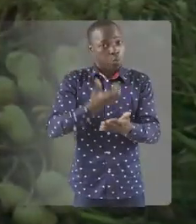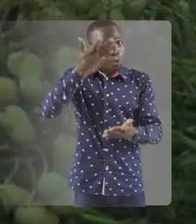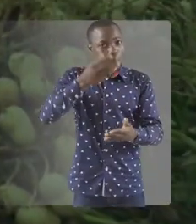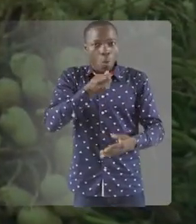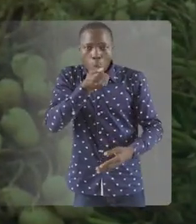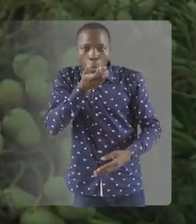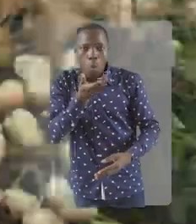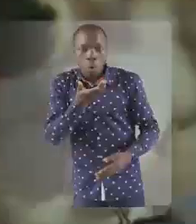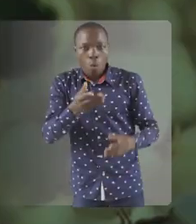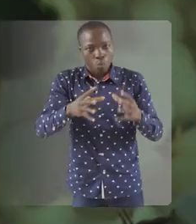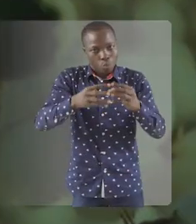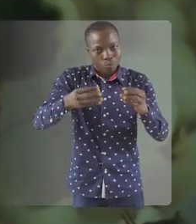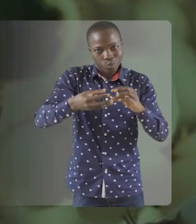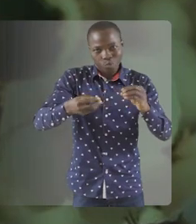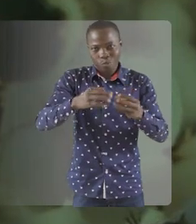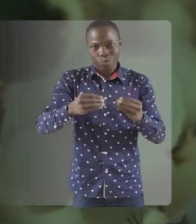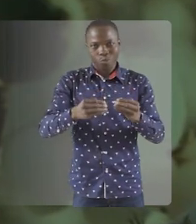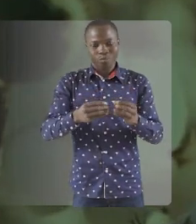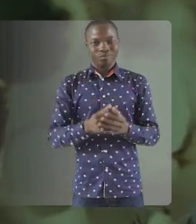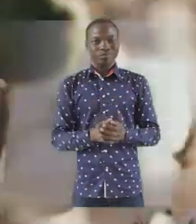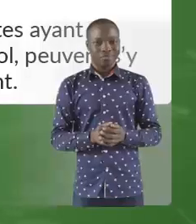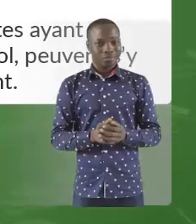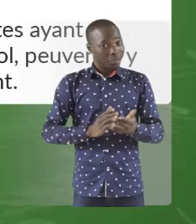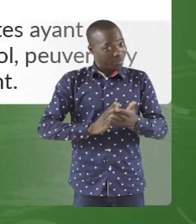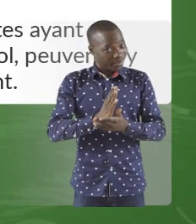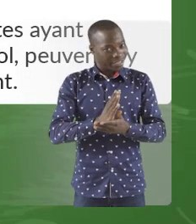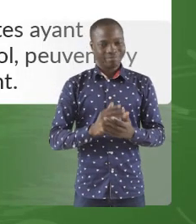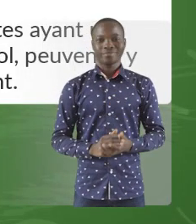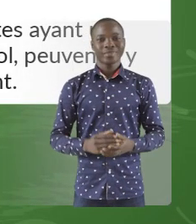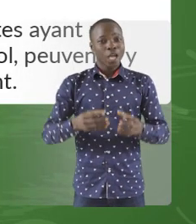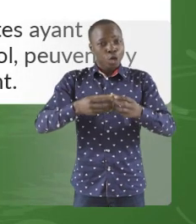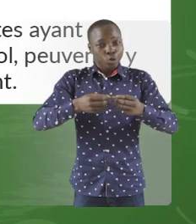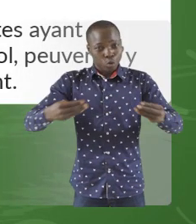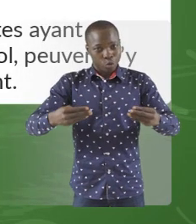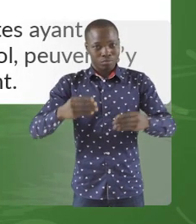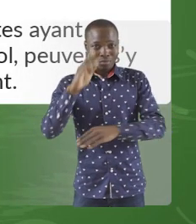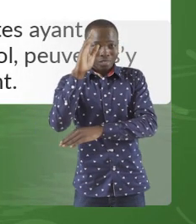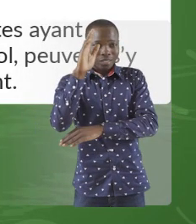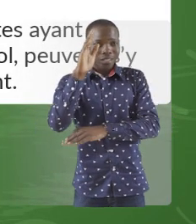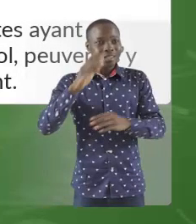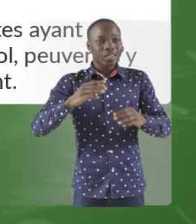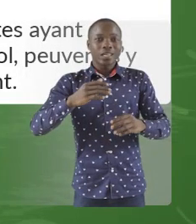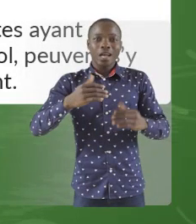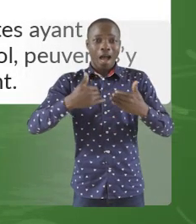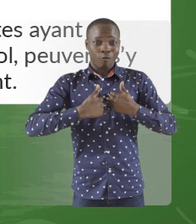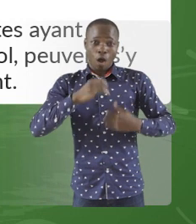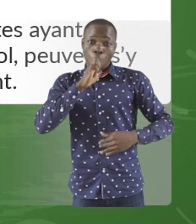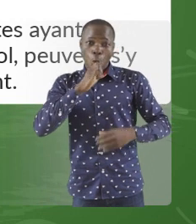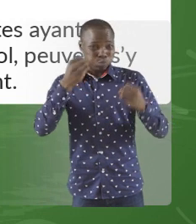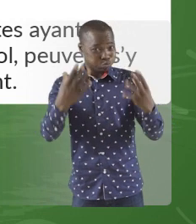l'arachide, du coton. Enfin, sur les sols hydromorphes, les plantes qui